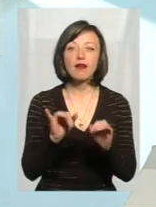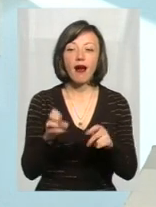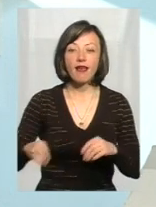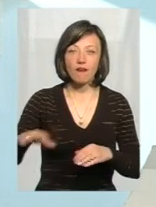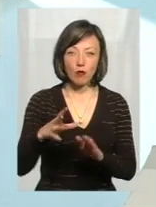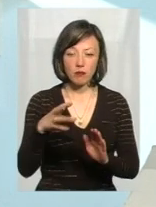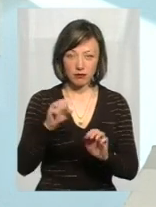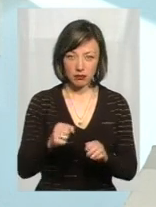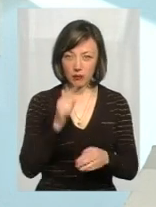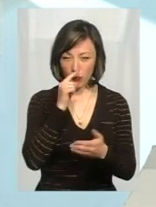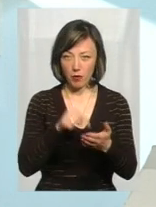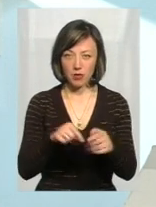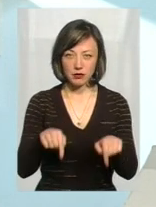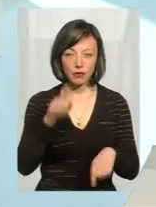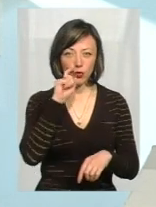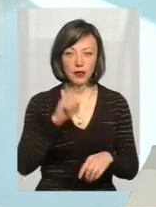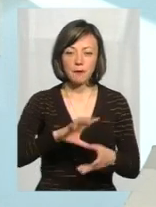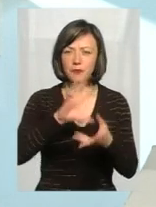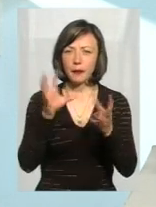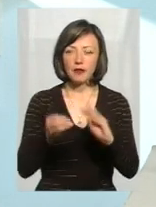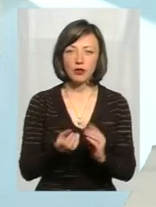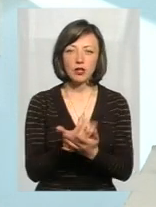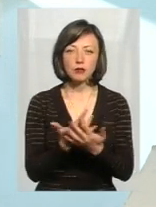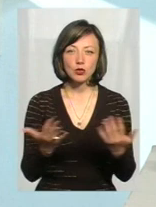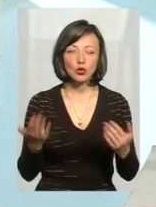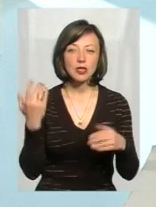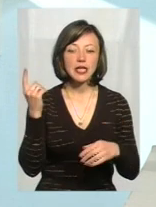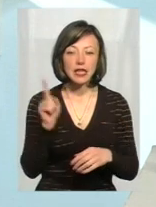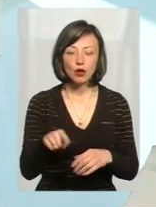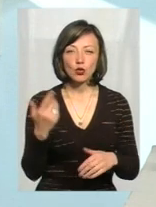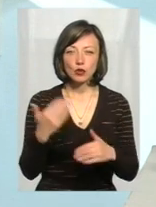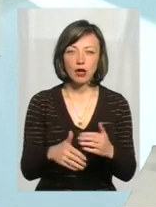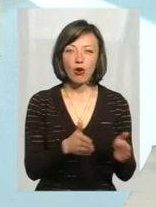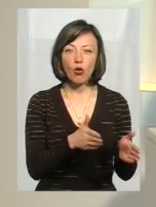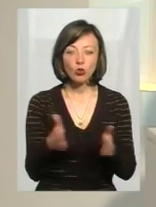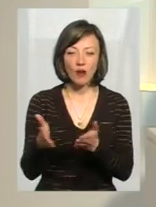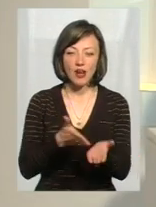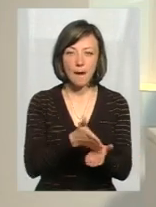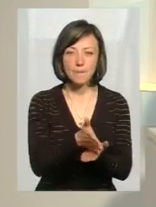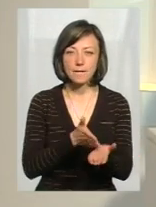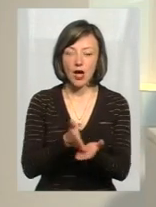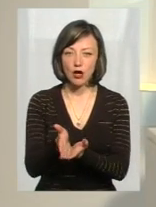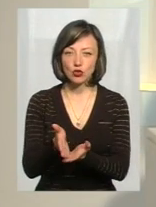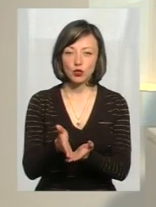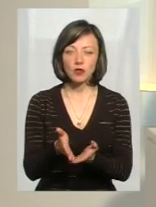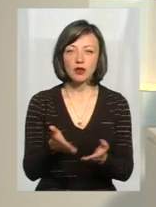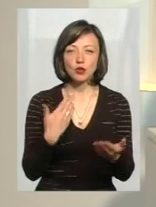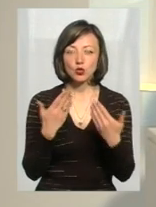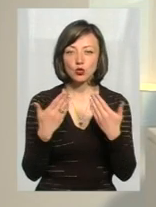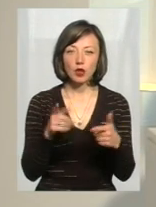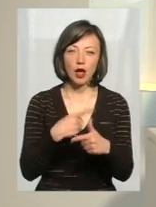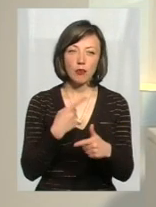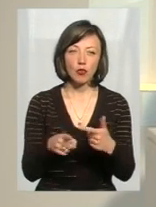до України. І із всього розмаїття тих вже готових маршрутів, які стосуються